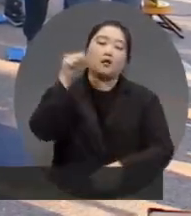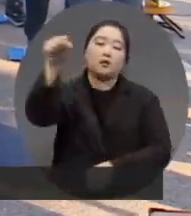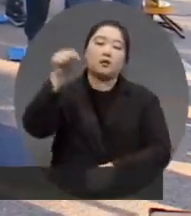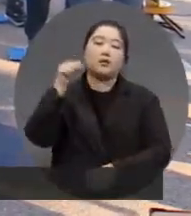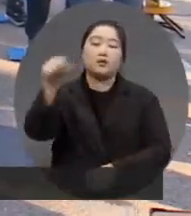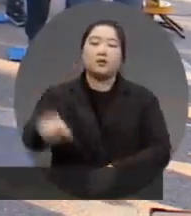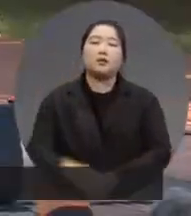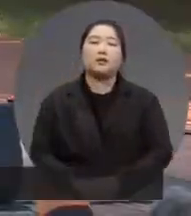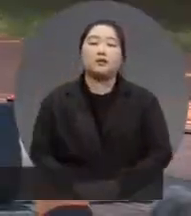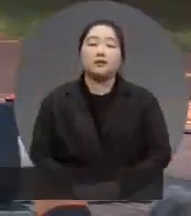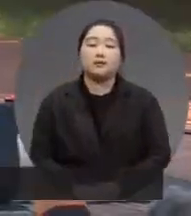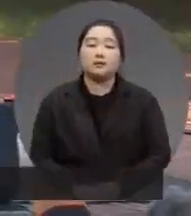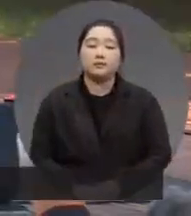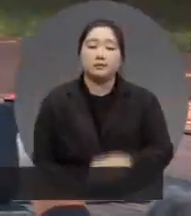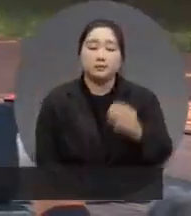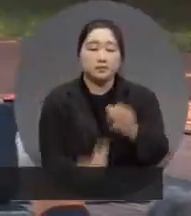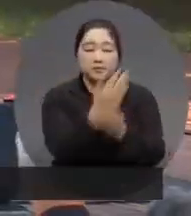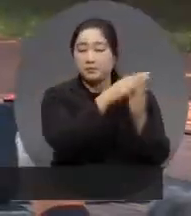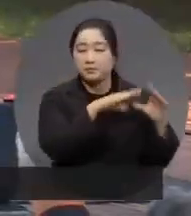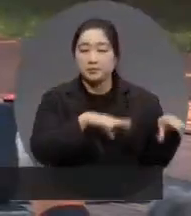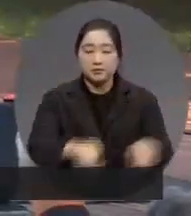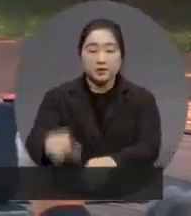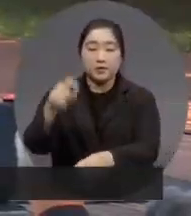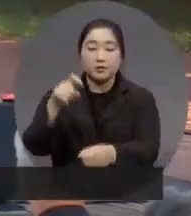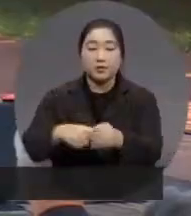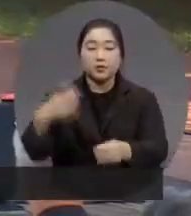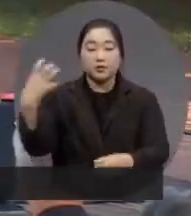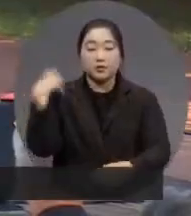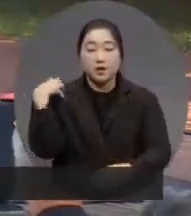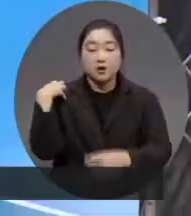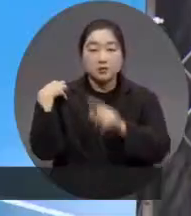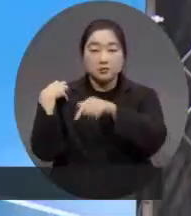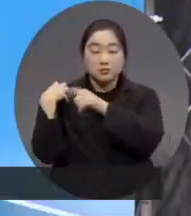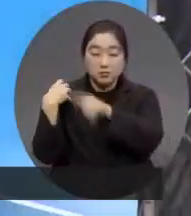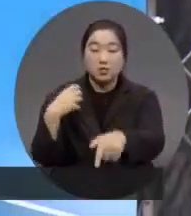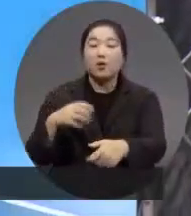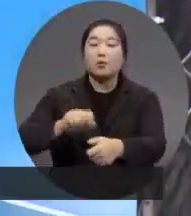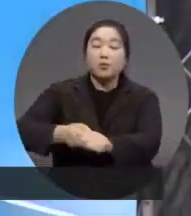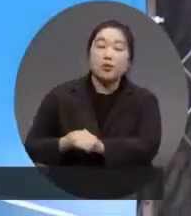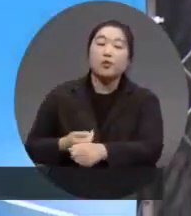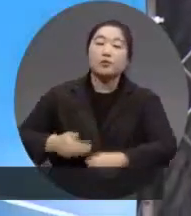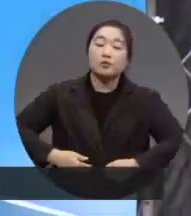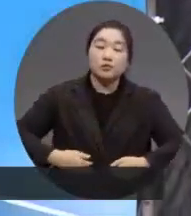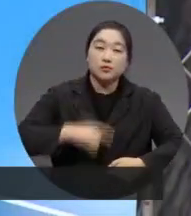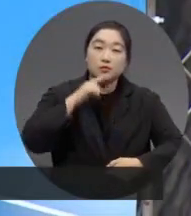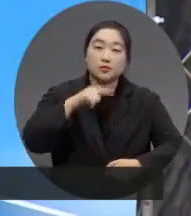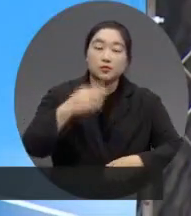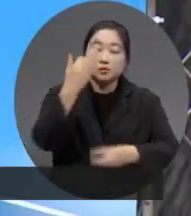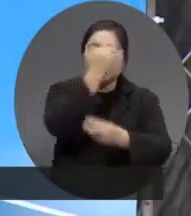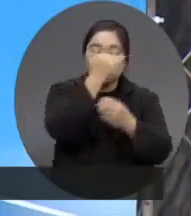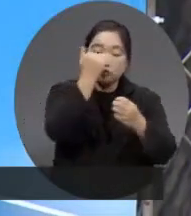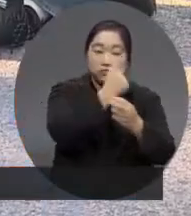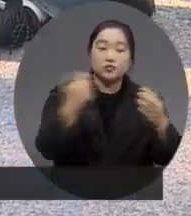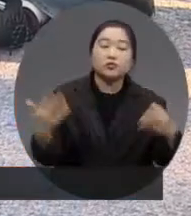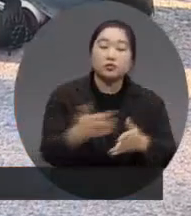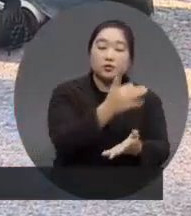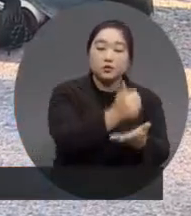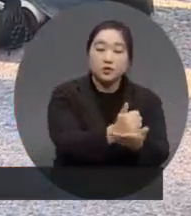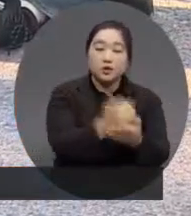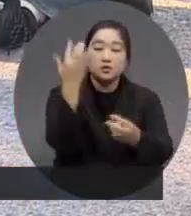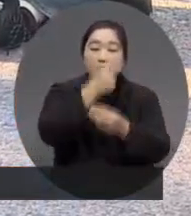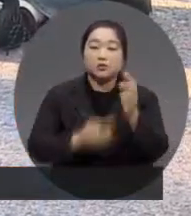더 이상의 참사를 멈추기 위해 책임질 사람이 책임져야 한다며 충북지사와 청주시장, 행복청장을